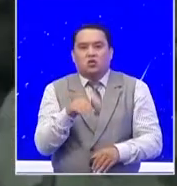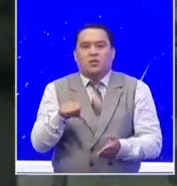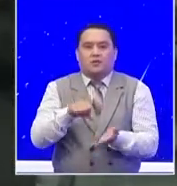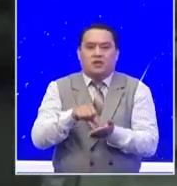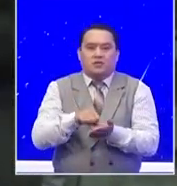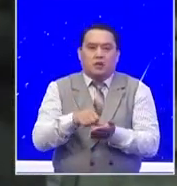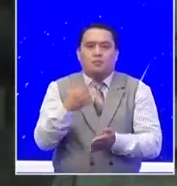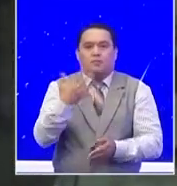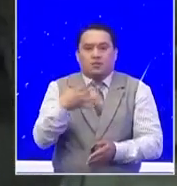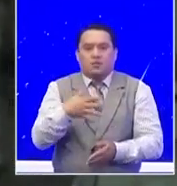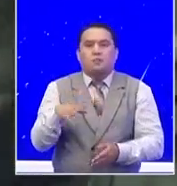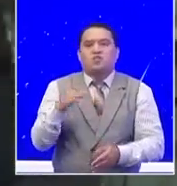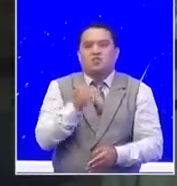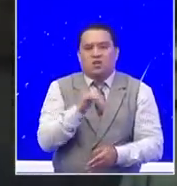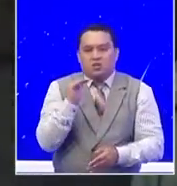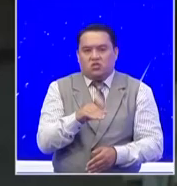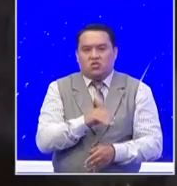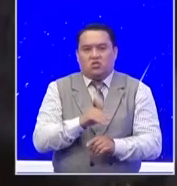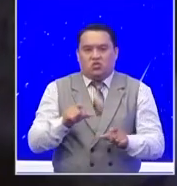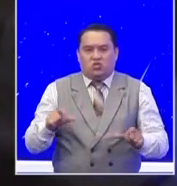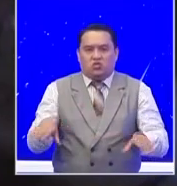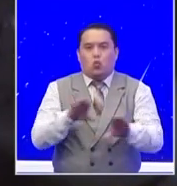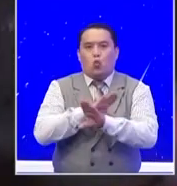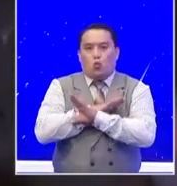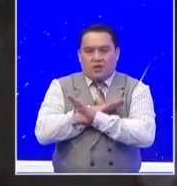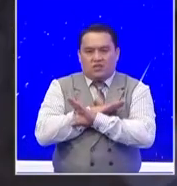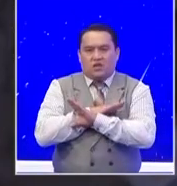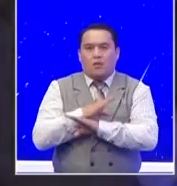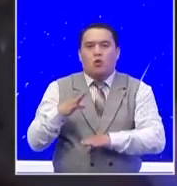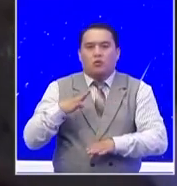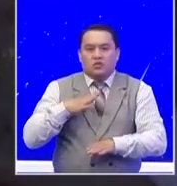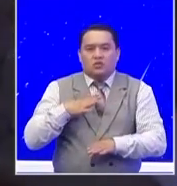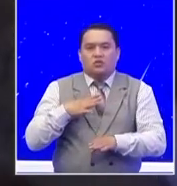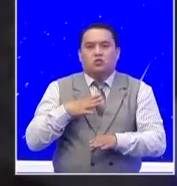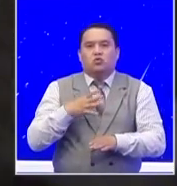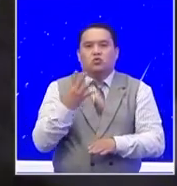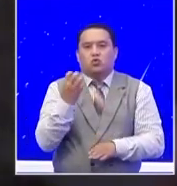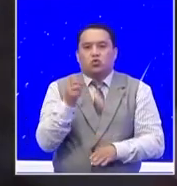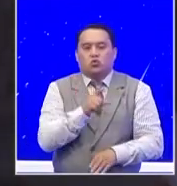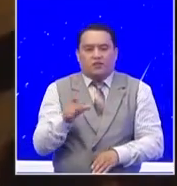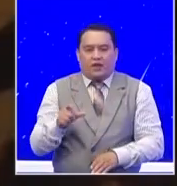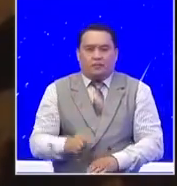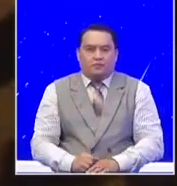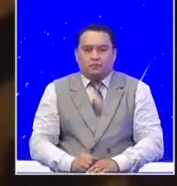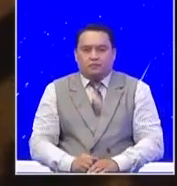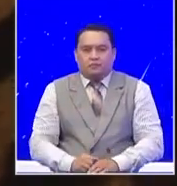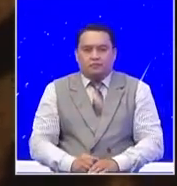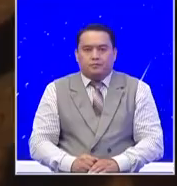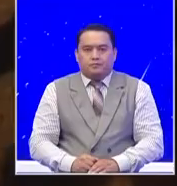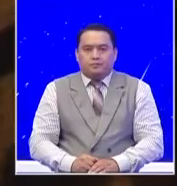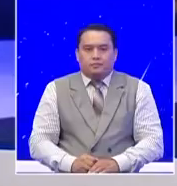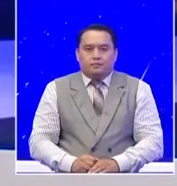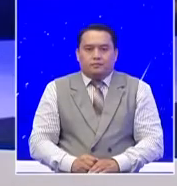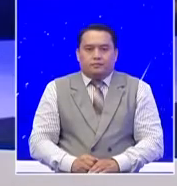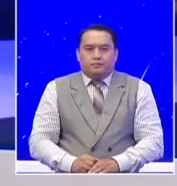1700 и приблизилось к отметке 50 тысяч. Количество умерших достигло 400 человек.